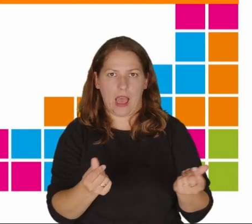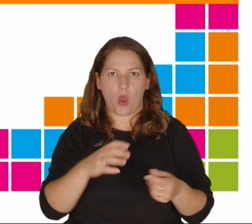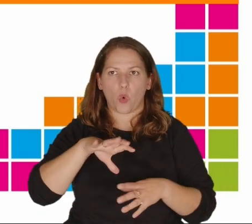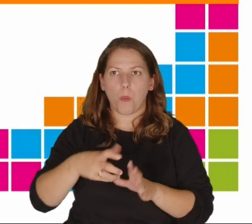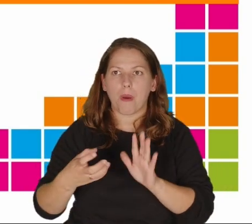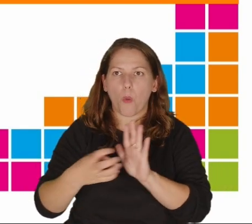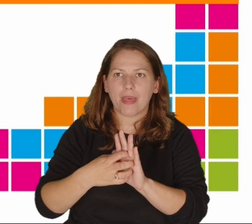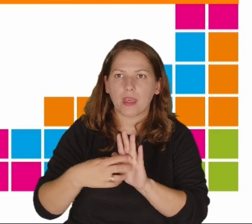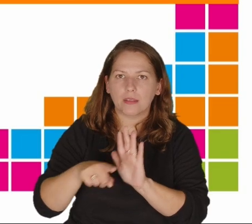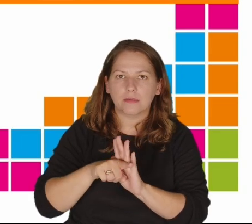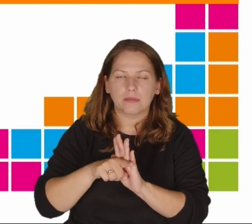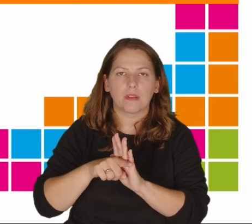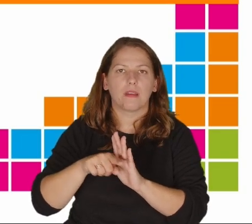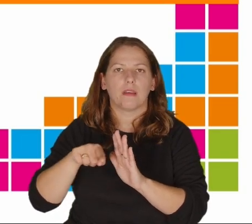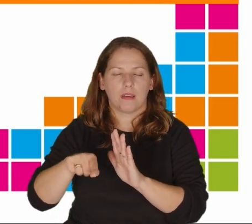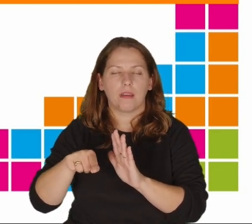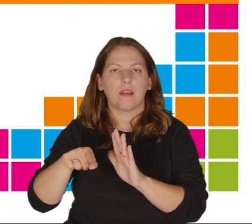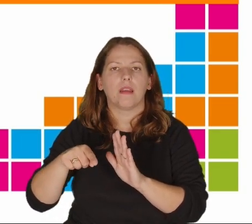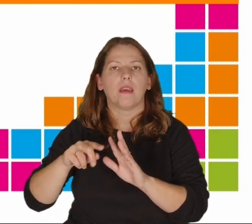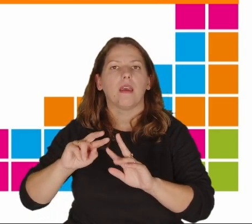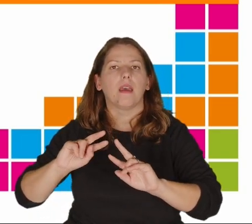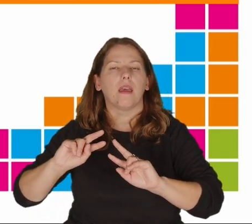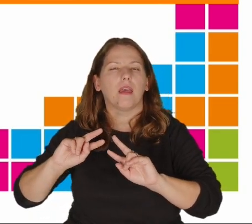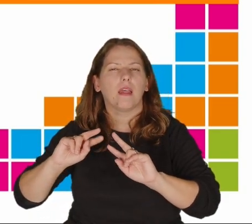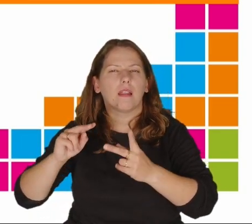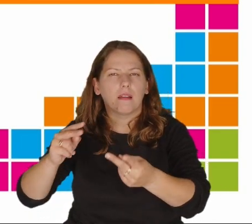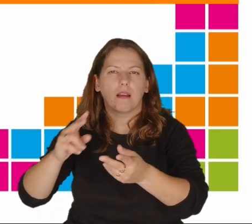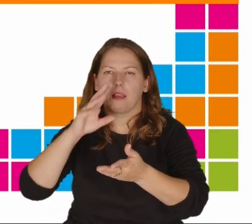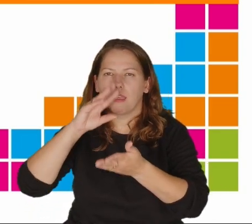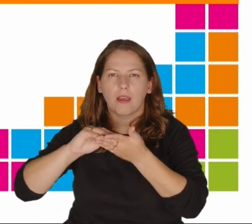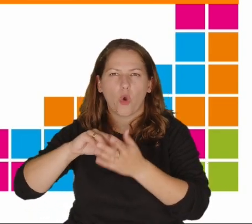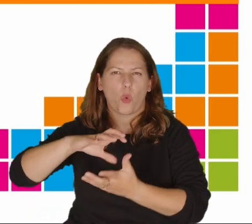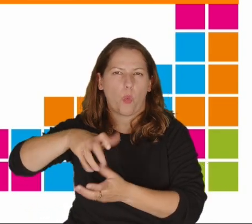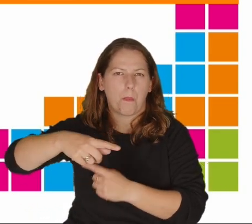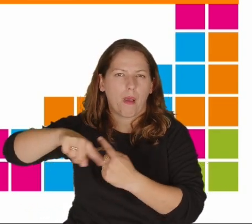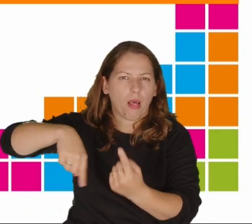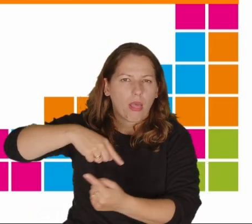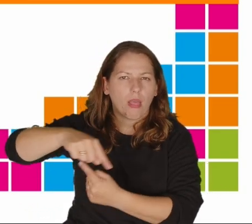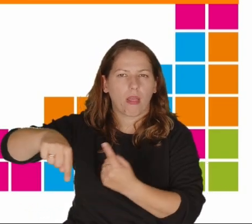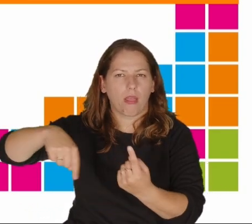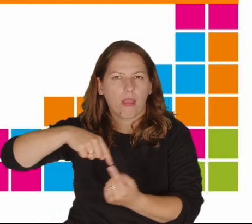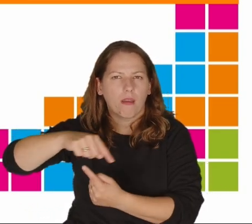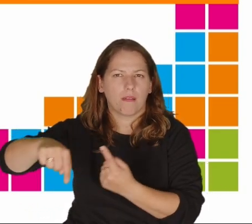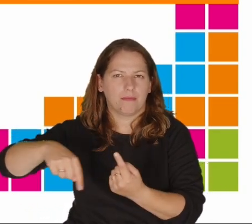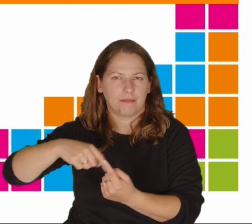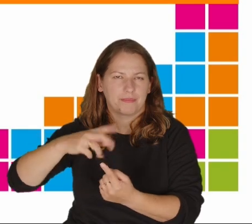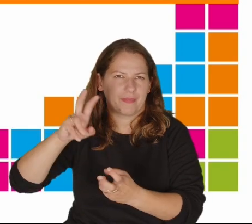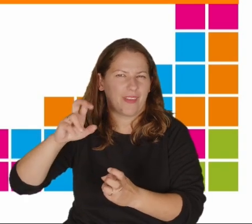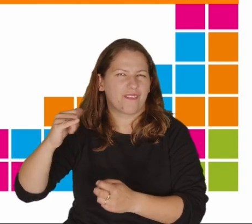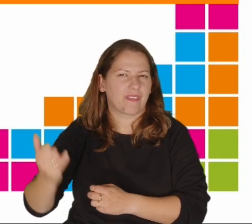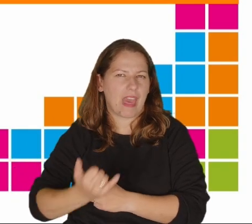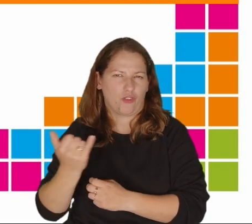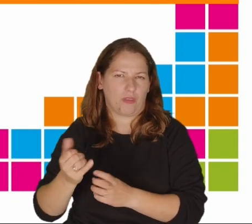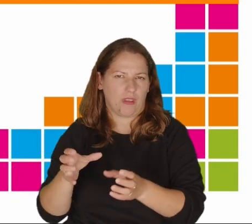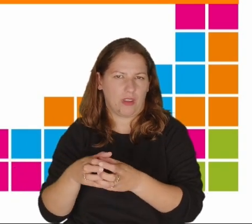jest potem multiplikowany, przesyłany, może właściwie jest w jakimś sensie wieczny. Jego jest bardzo trudno